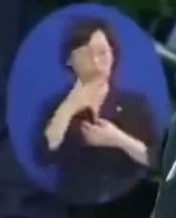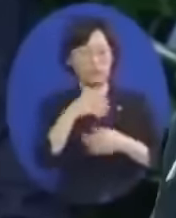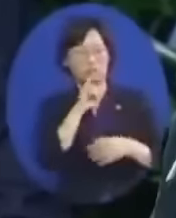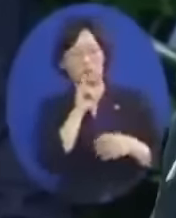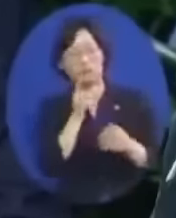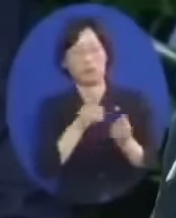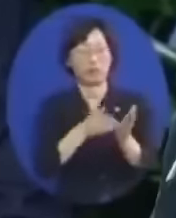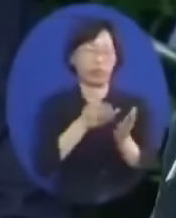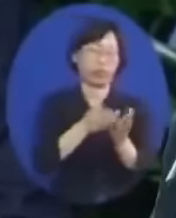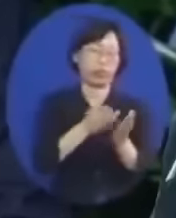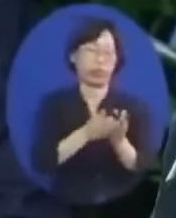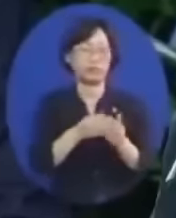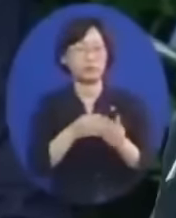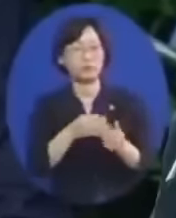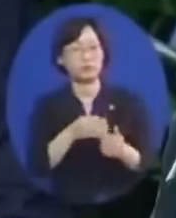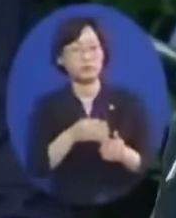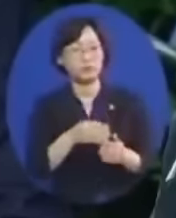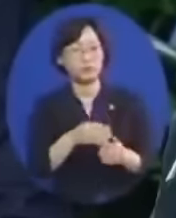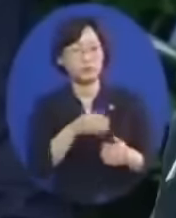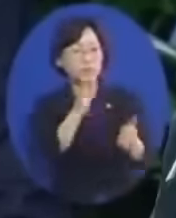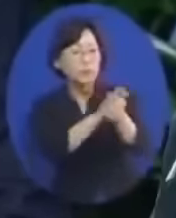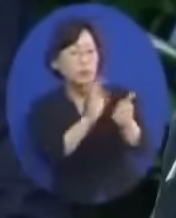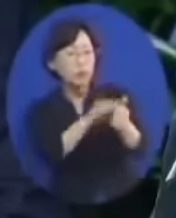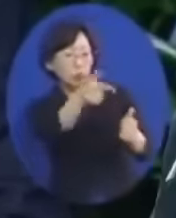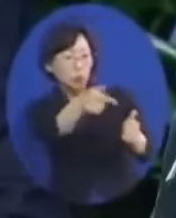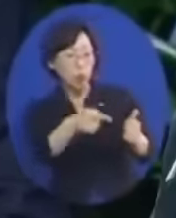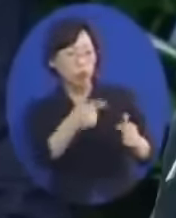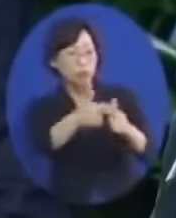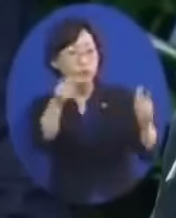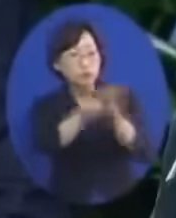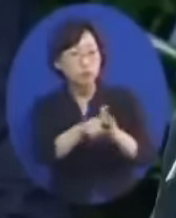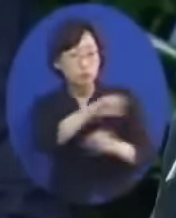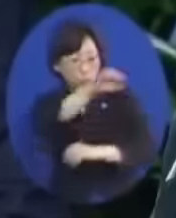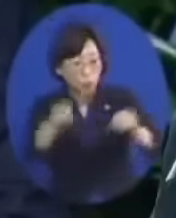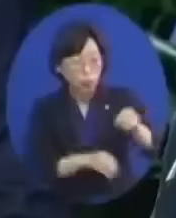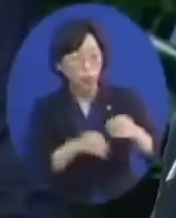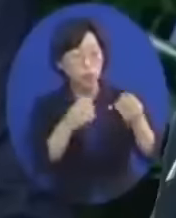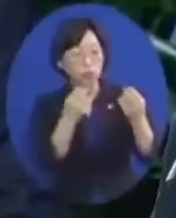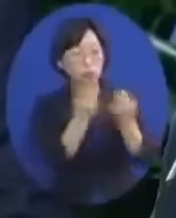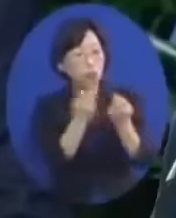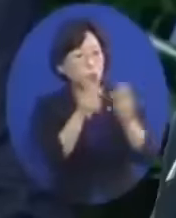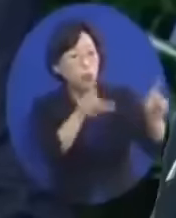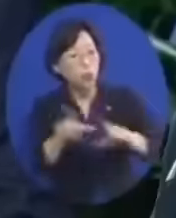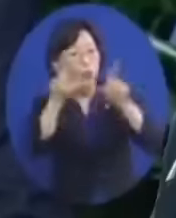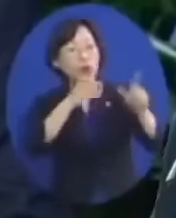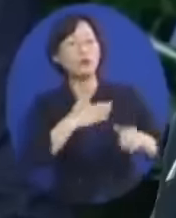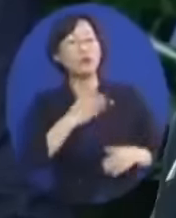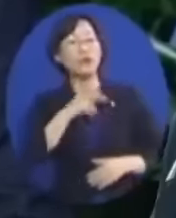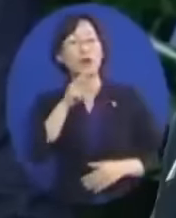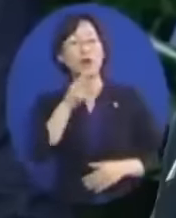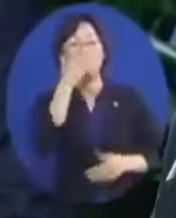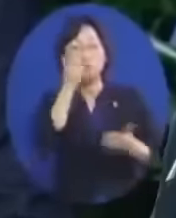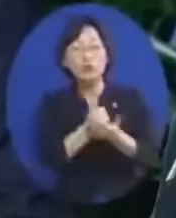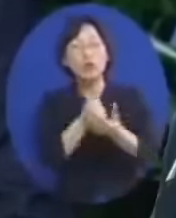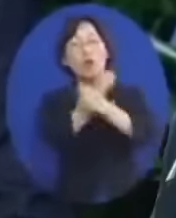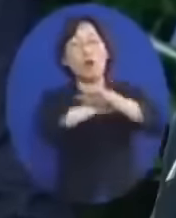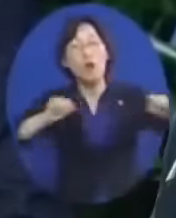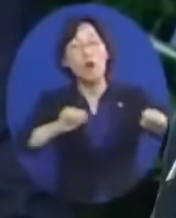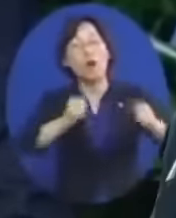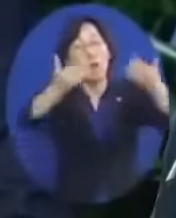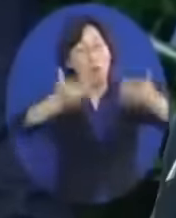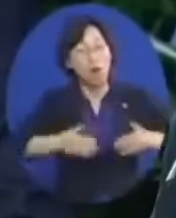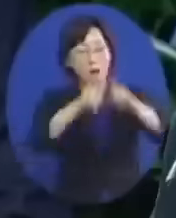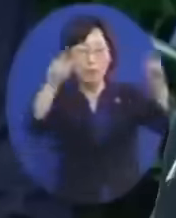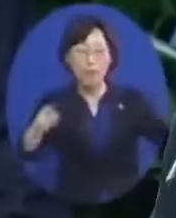오게, 아니 당신 예수를 믿으면서 어떻게 이런 생활을 하느냐, 난 면죄부 벌써 사놓았어.